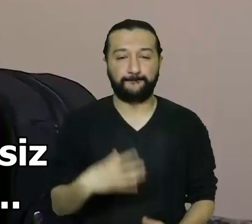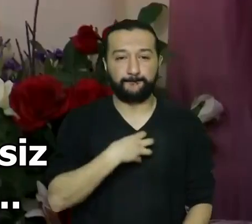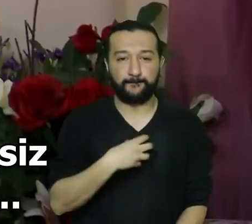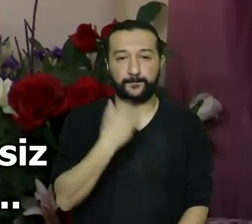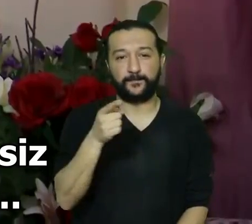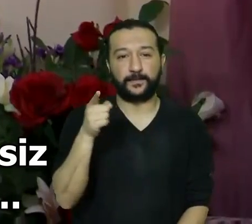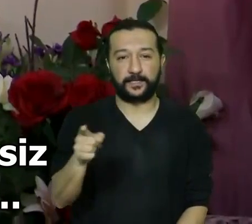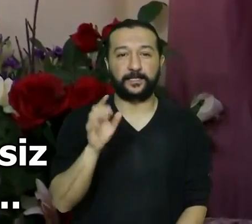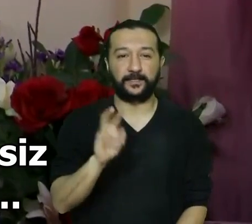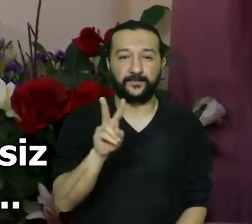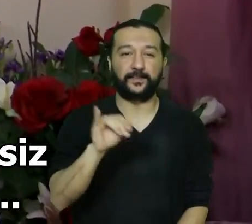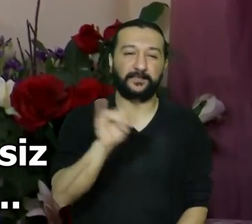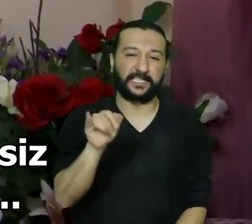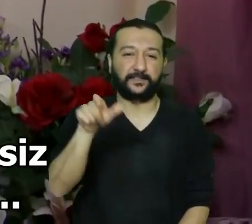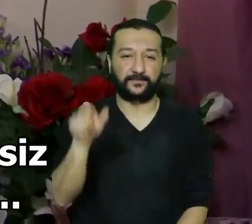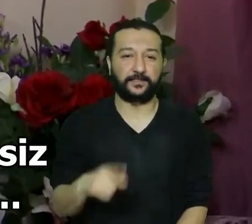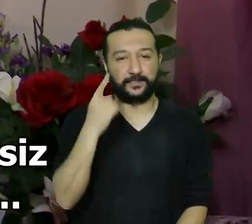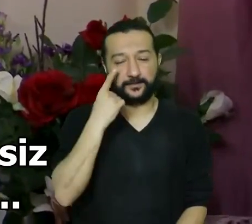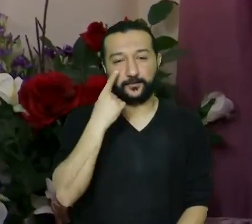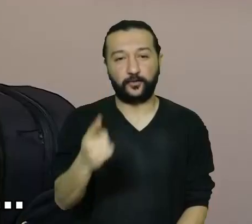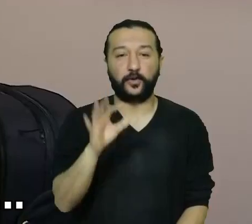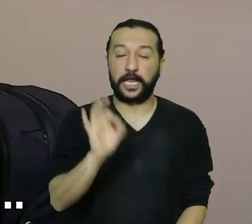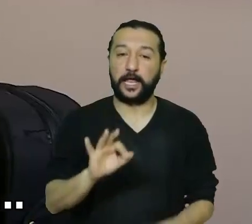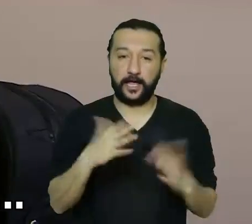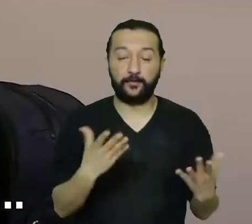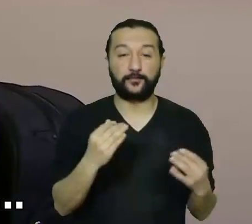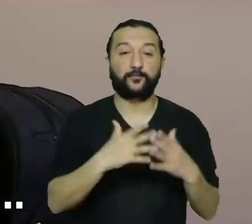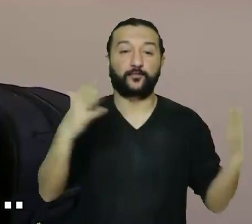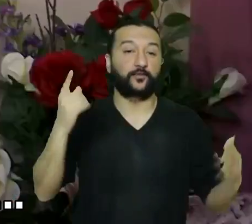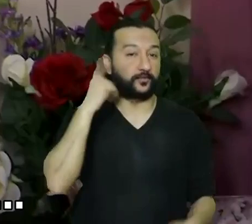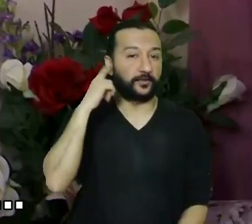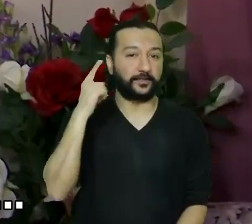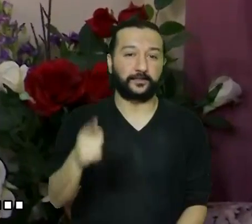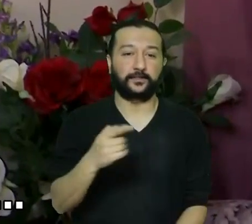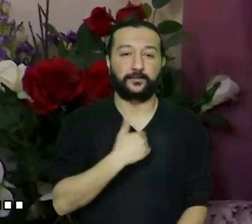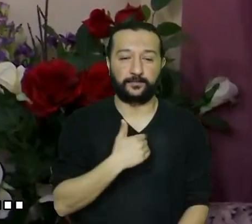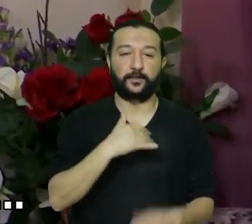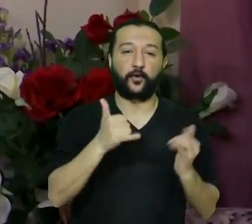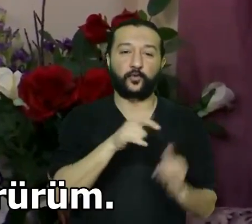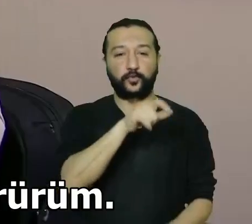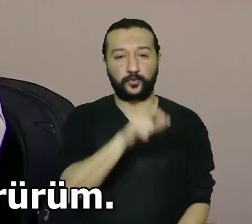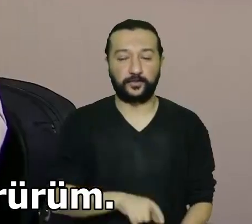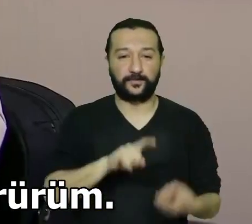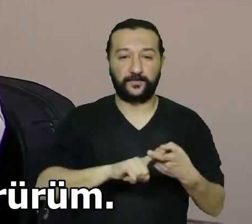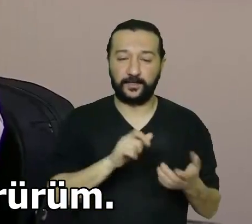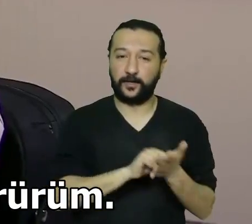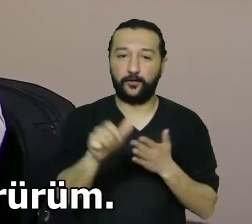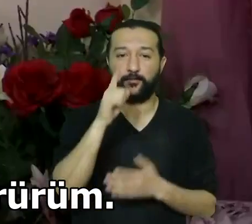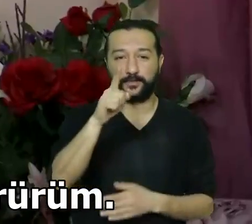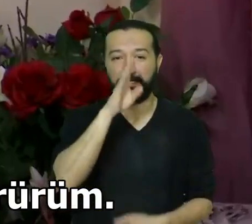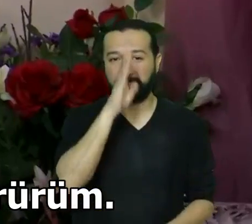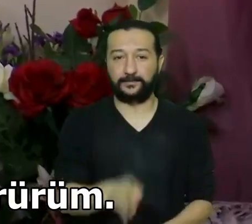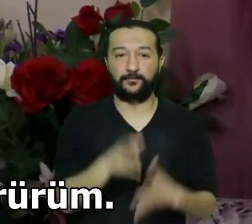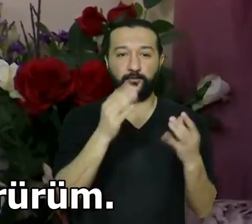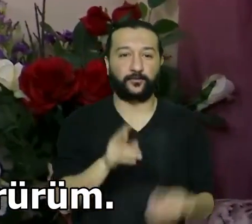Kendisi biraz böyle vitaminsiz bir star gibi görünür ama çok büyük stardır. Efendim ben oyunculuğu komple bir